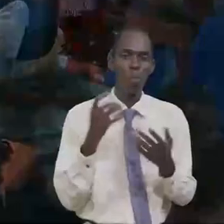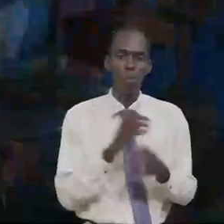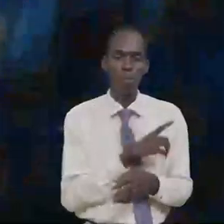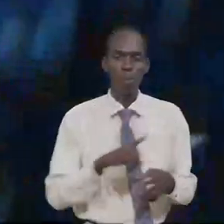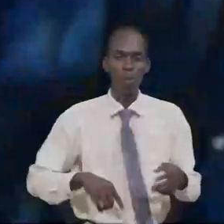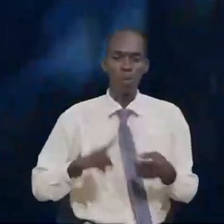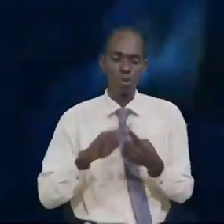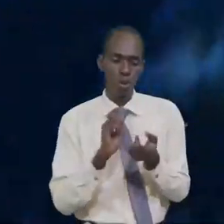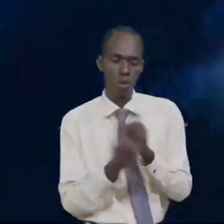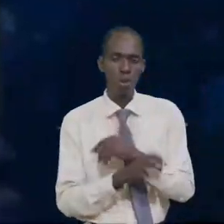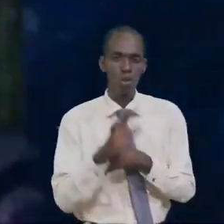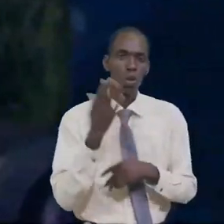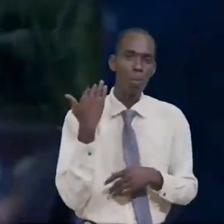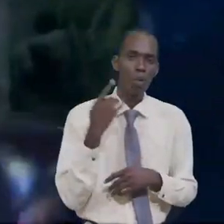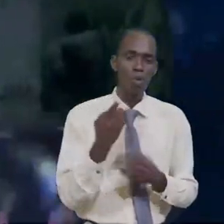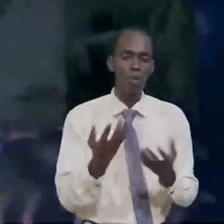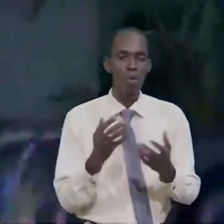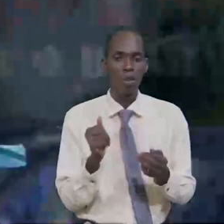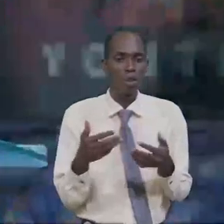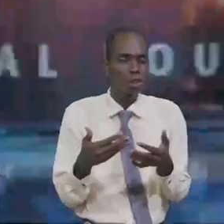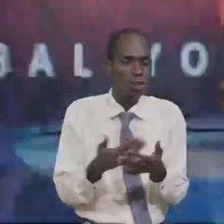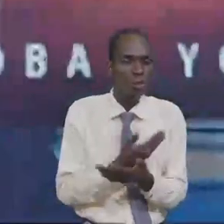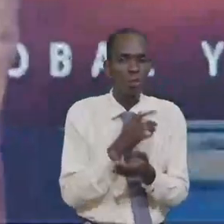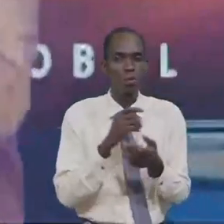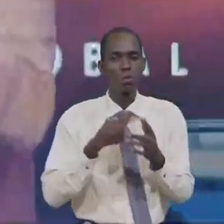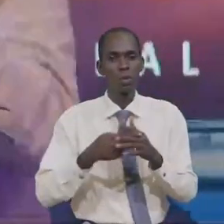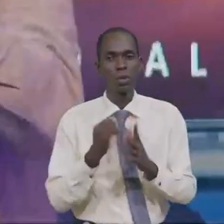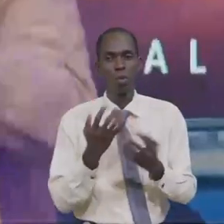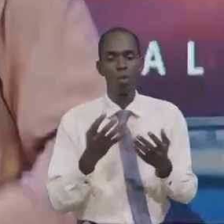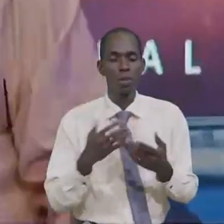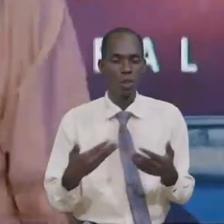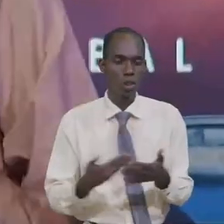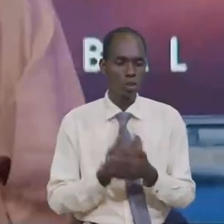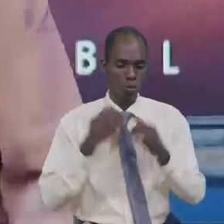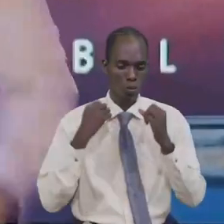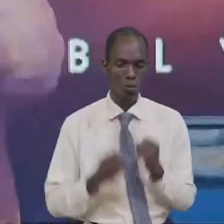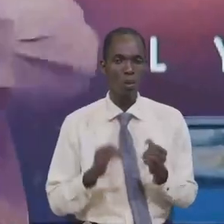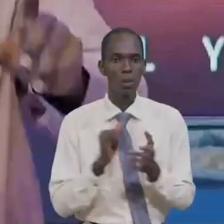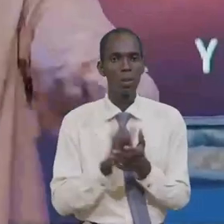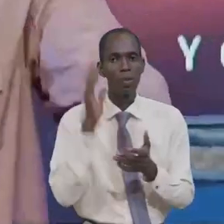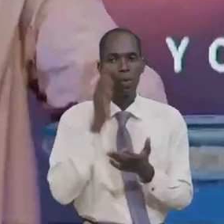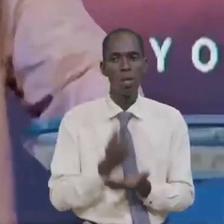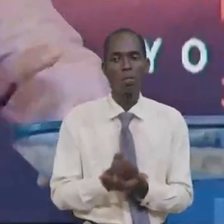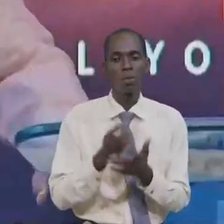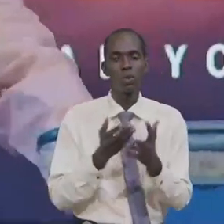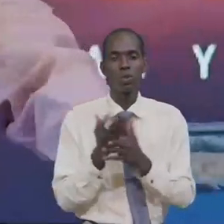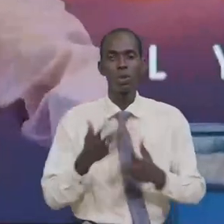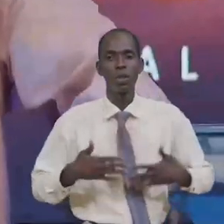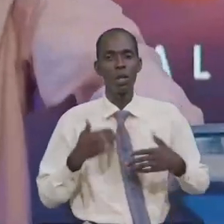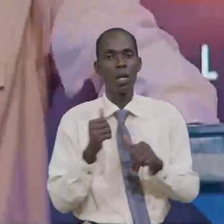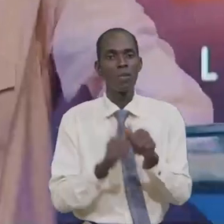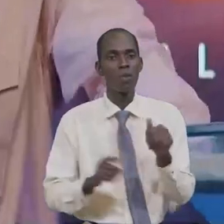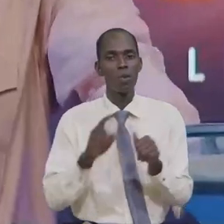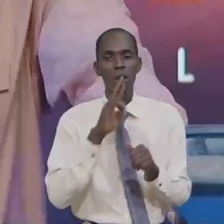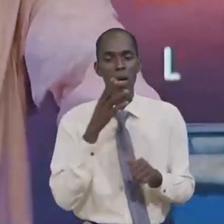nouveau départ dans ta vie tu veux une nouvelle force qui va te porter tout au long de la vie n'importe où tu es là où simplement la